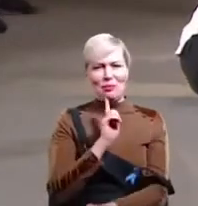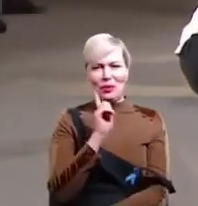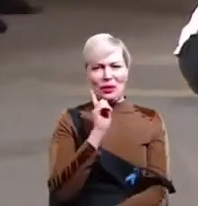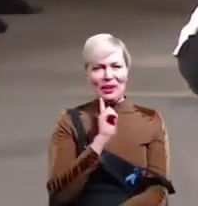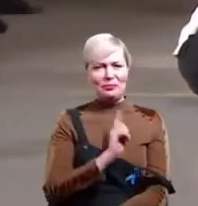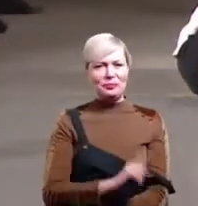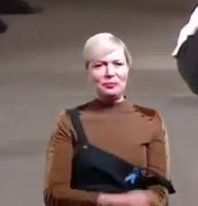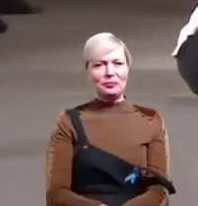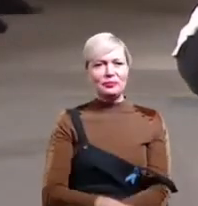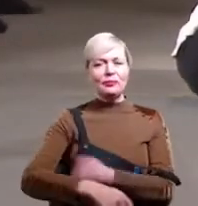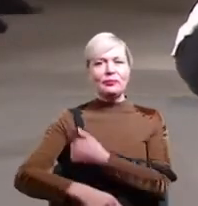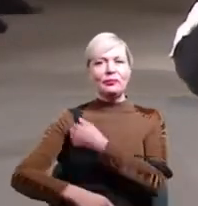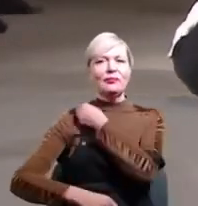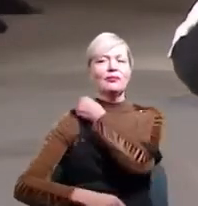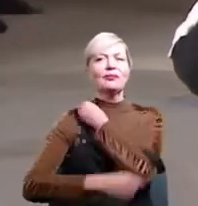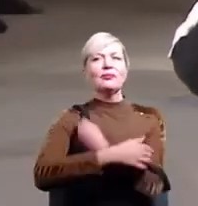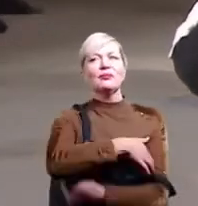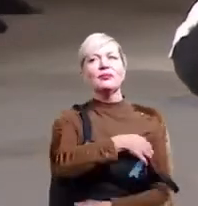В промежутке.